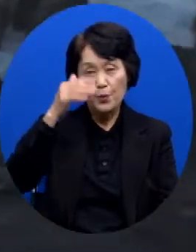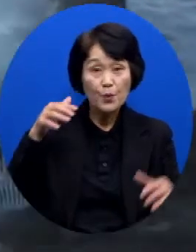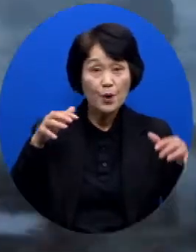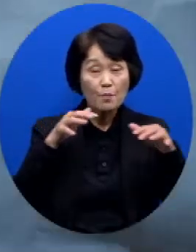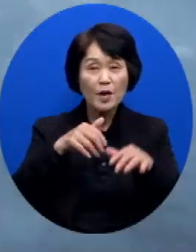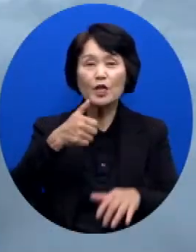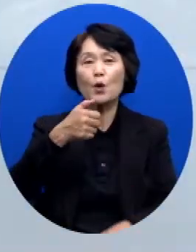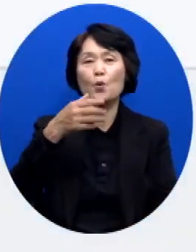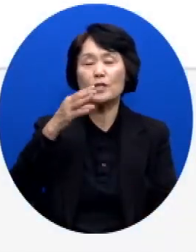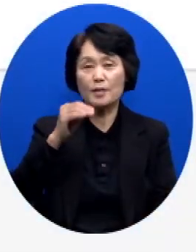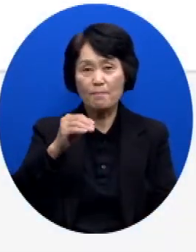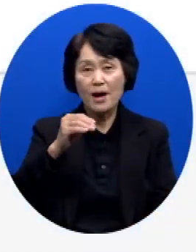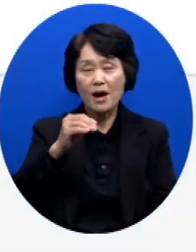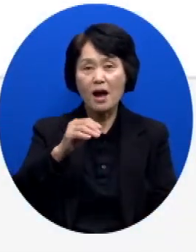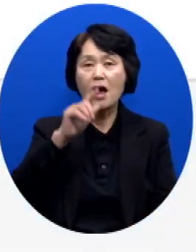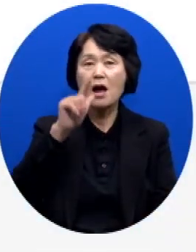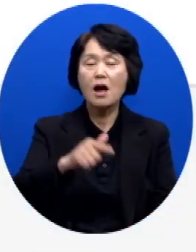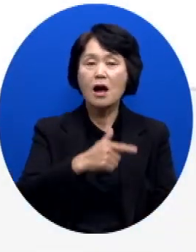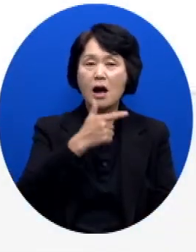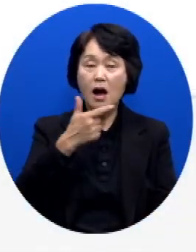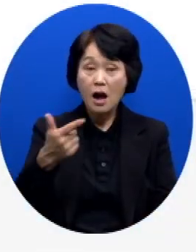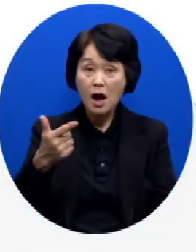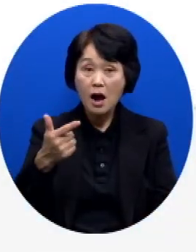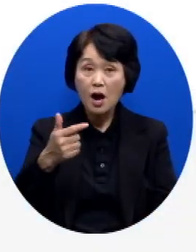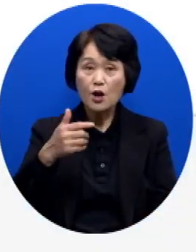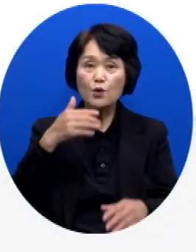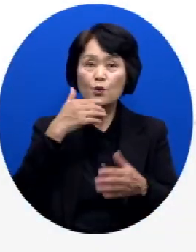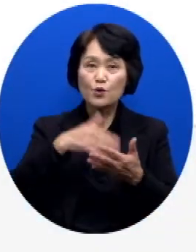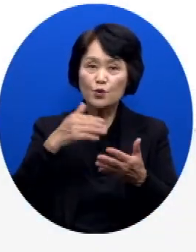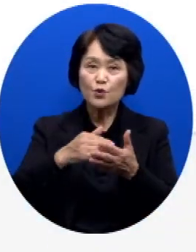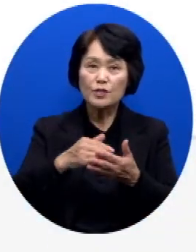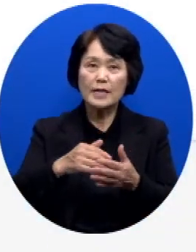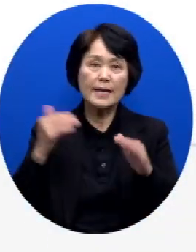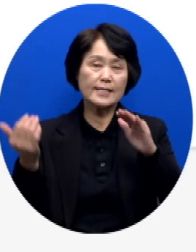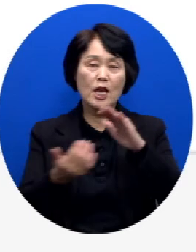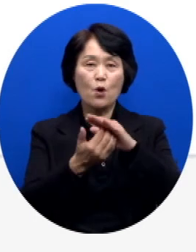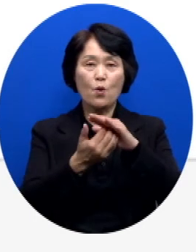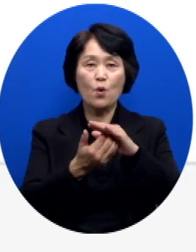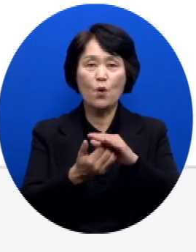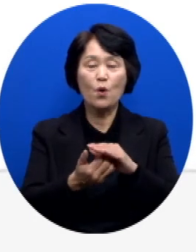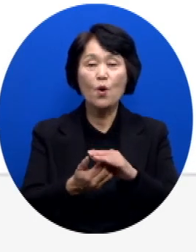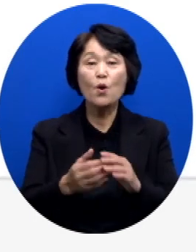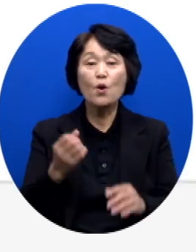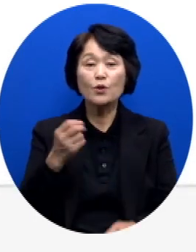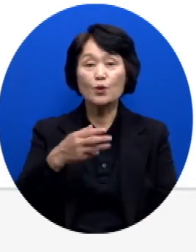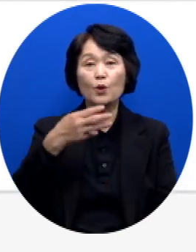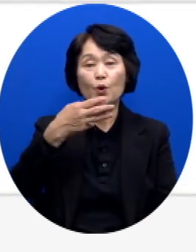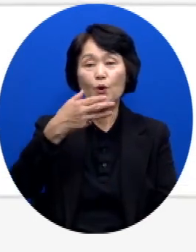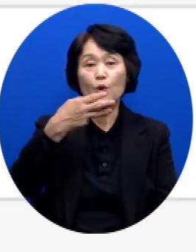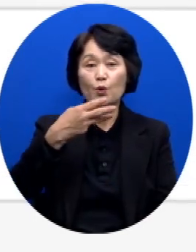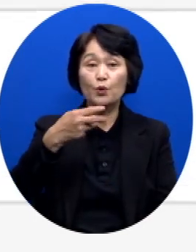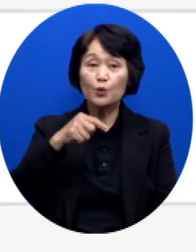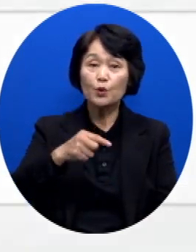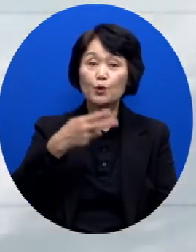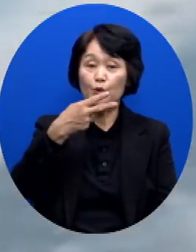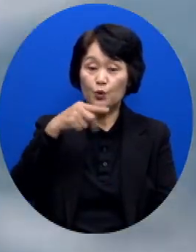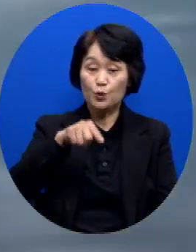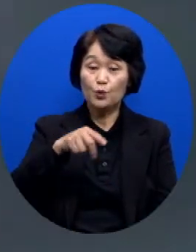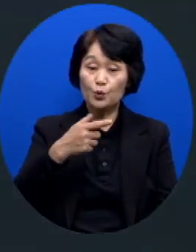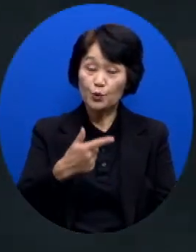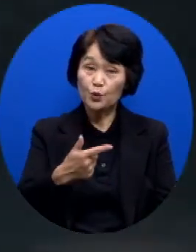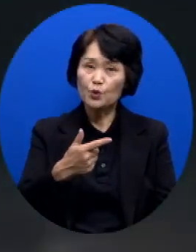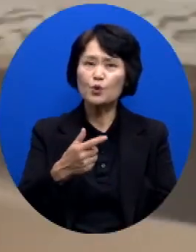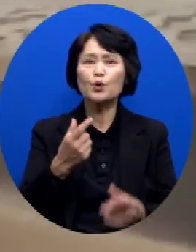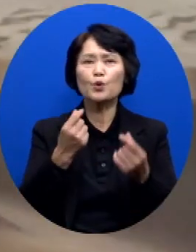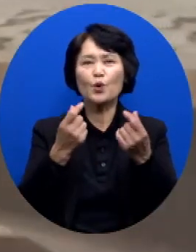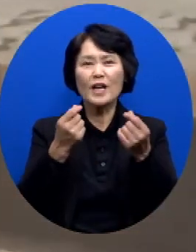블랙 위도우의 1일 최다 관객 수를 경신하기도 했는데요. SF 대작 듄도 입소문을 타고 흥행을 이어가